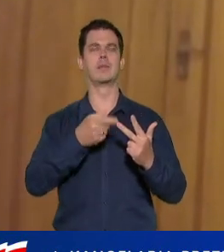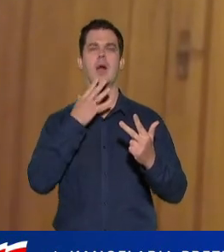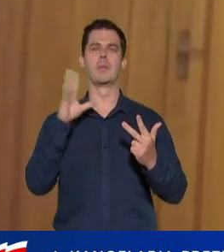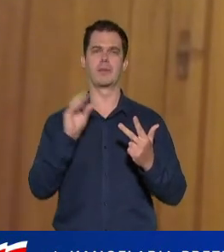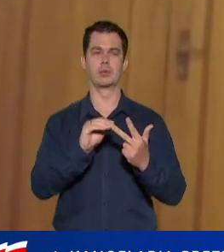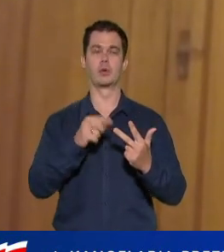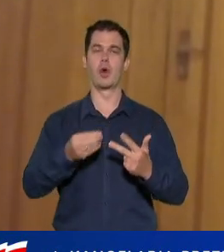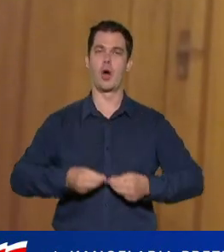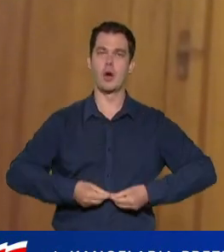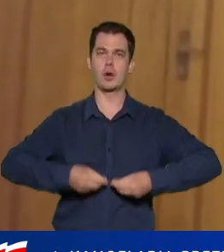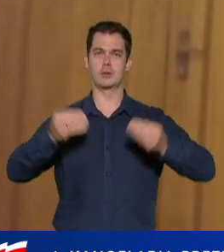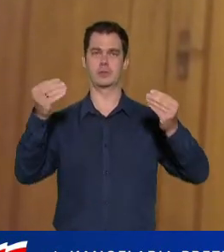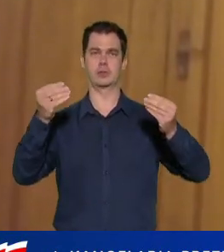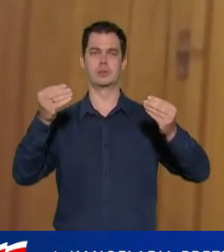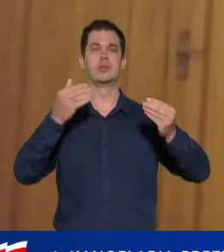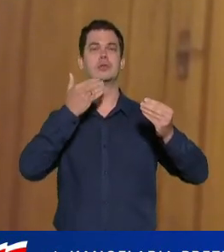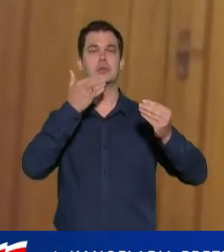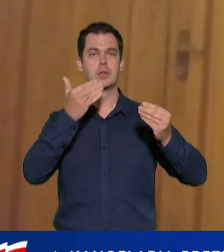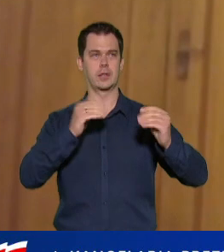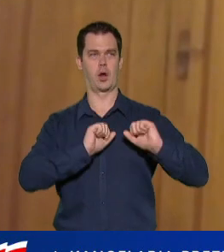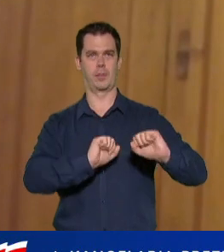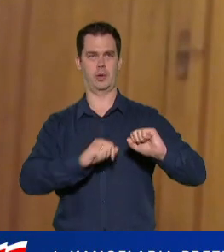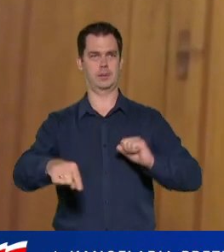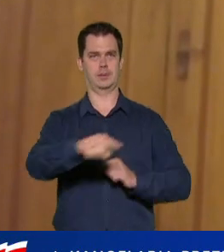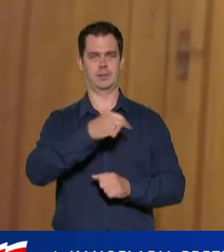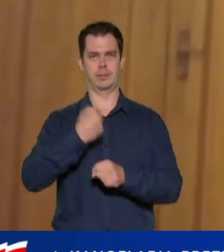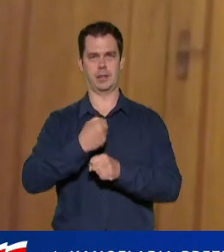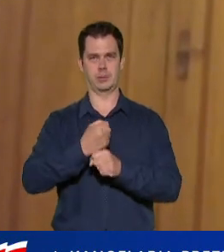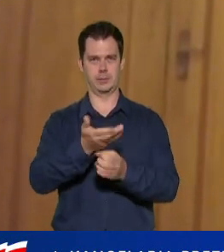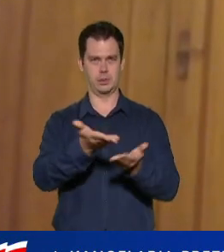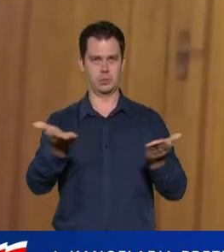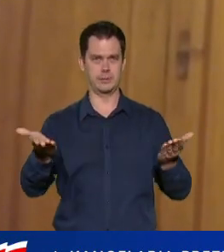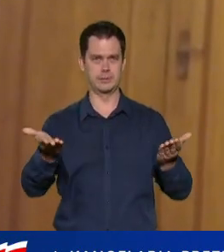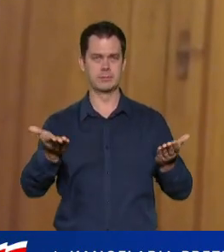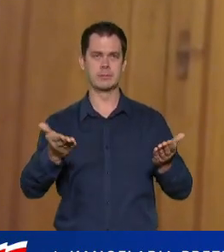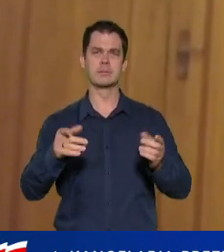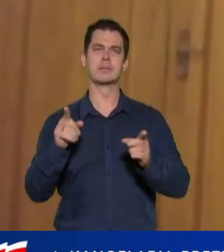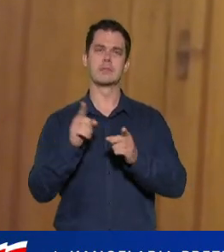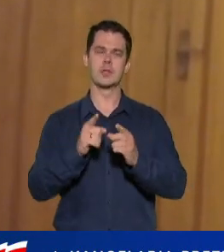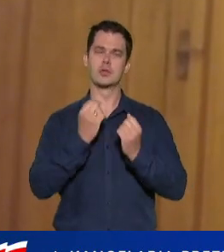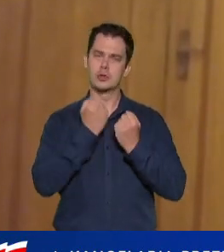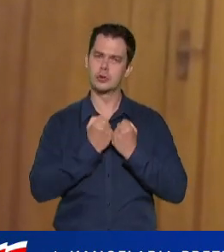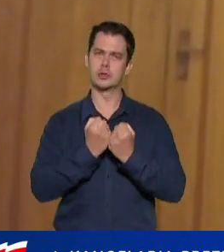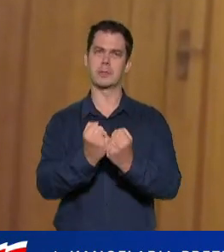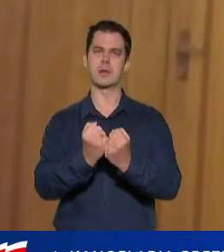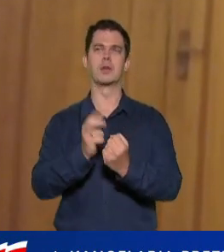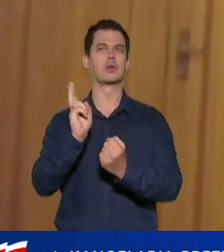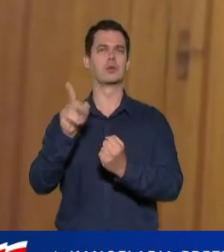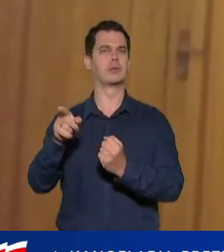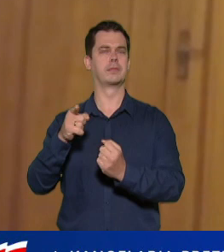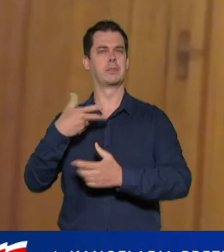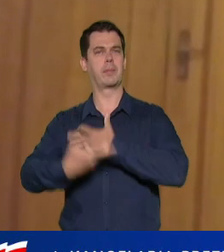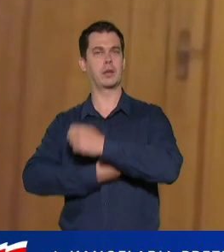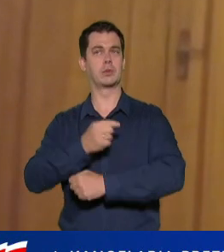powtórzę, rozwój poprzez obronę miejsc pracy i utrzymanie tych gałęzi gospodarki, które